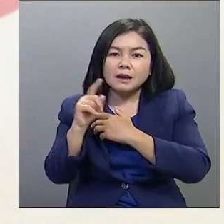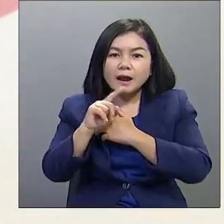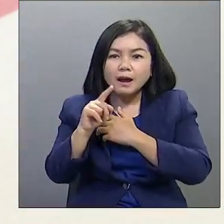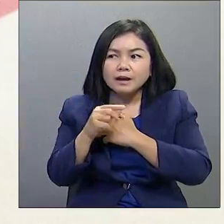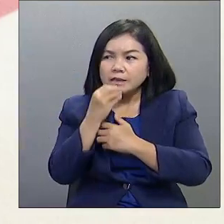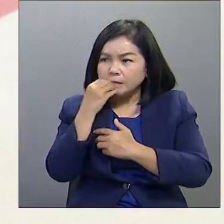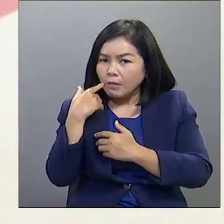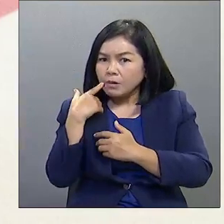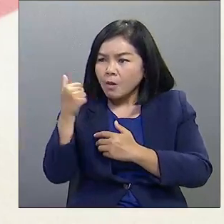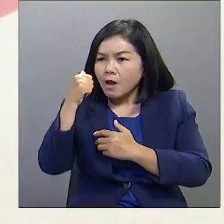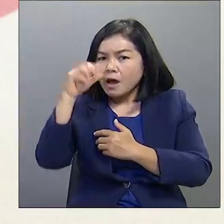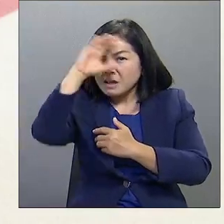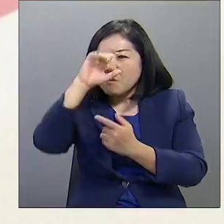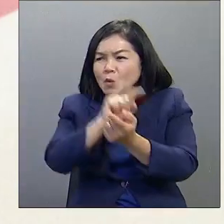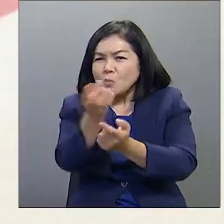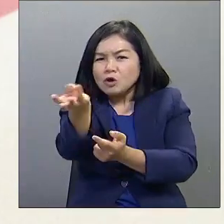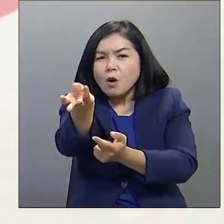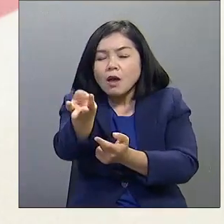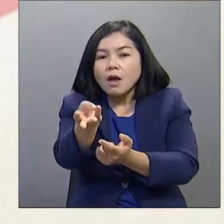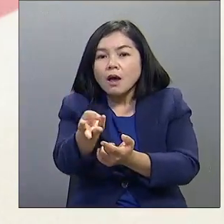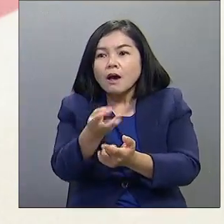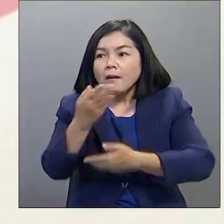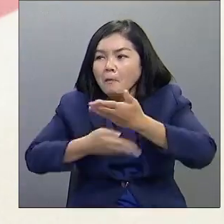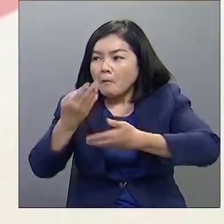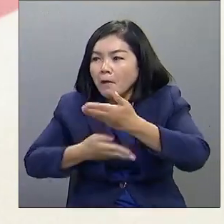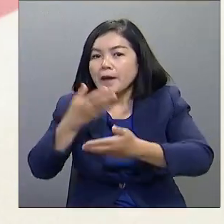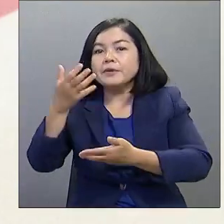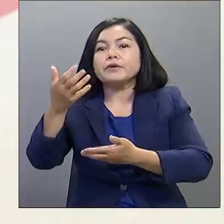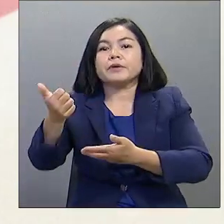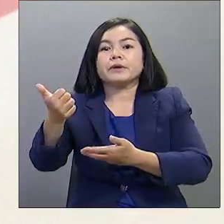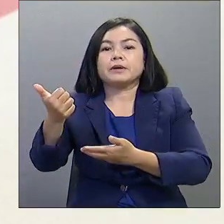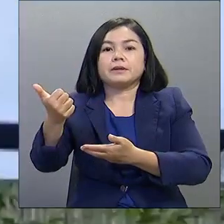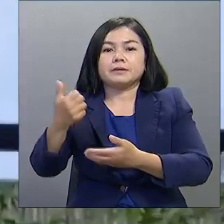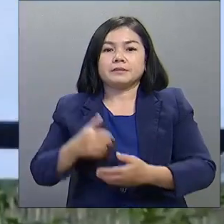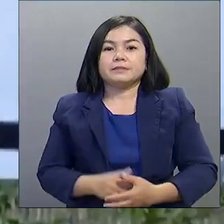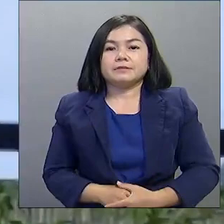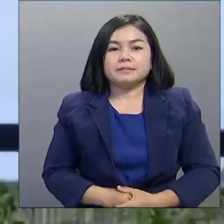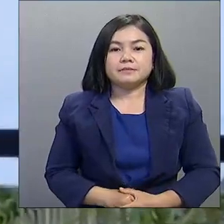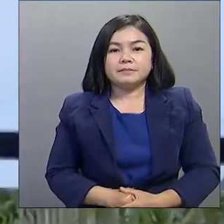อร่อยหากินได้ยากที่สำคัญครับขายดีจนแทบขายไม่ทันเลยแหละครับ